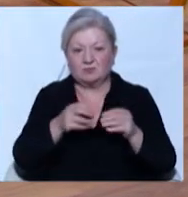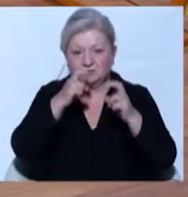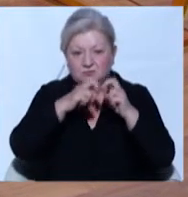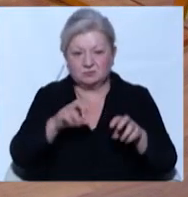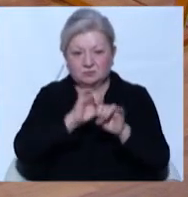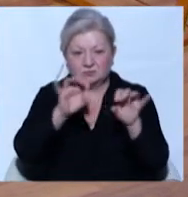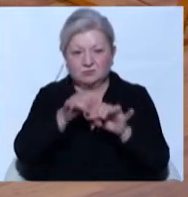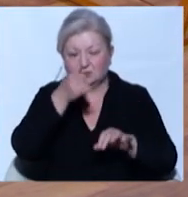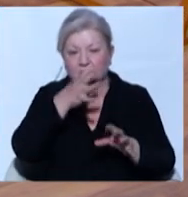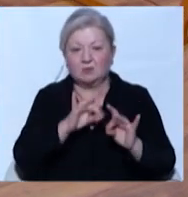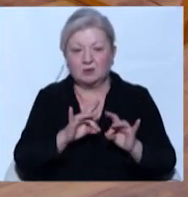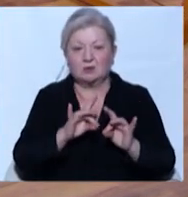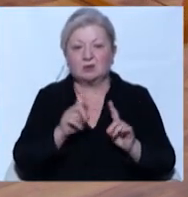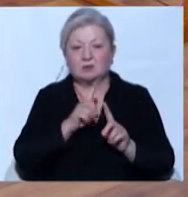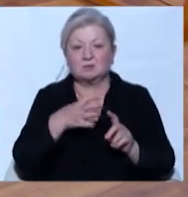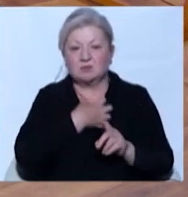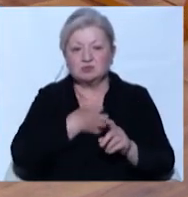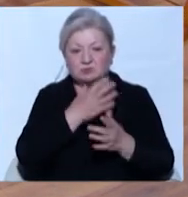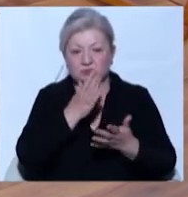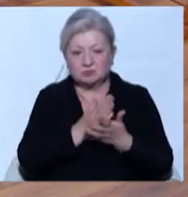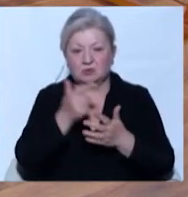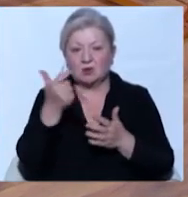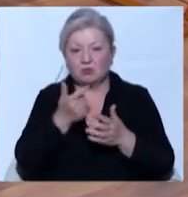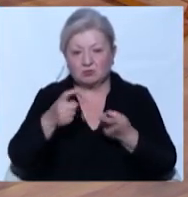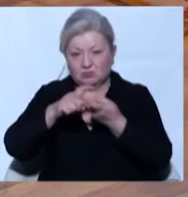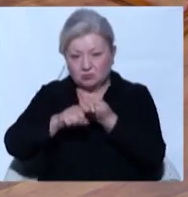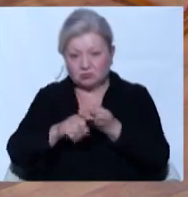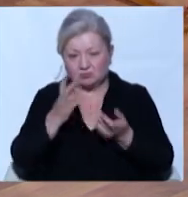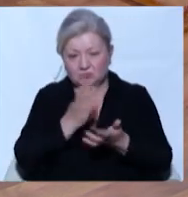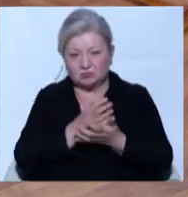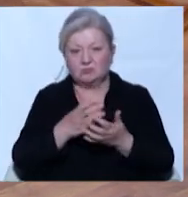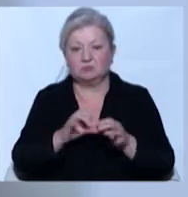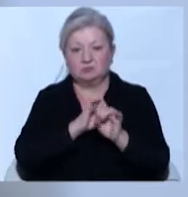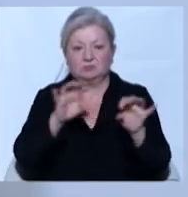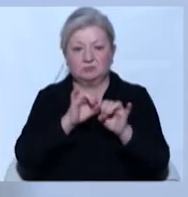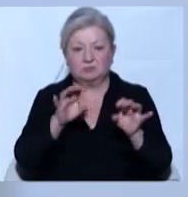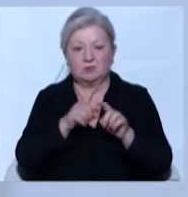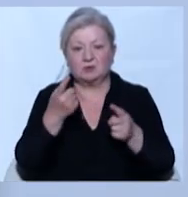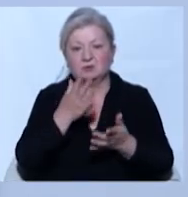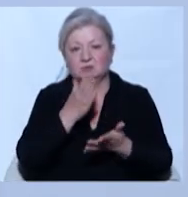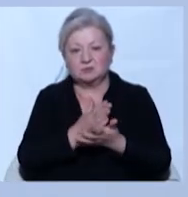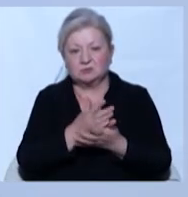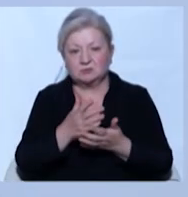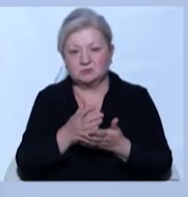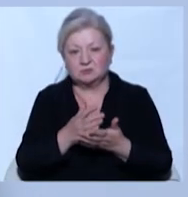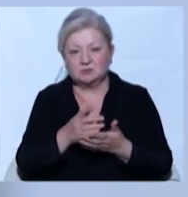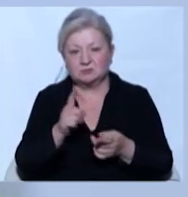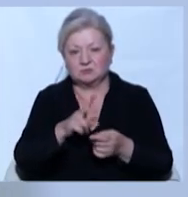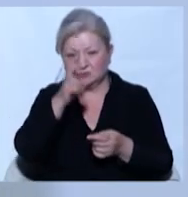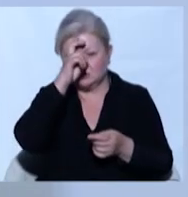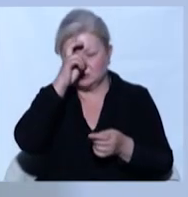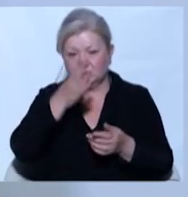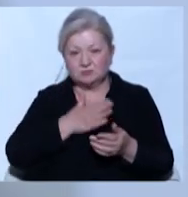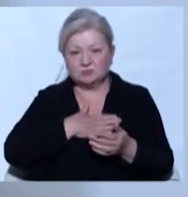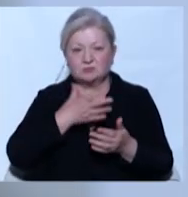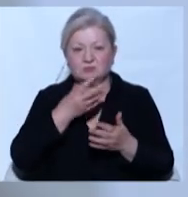შევეცდები ჩვენთვის ყველაზე მნიშვნელოვანი, გეოგრაფიისთვის განსაკუთრებით ერთ-ერთი მნიშვნელოვანი გამოვყო და ეს ხაზი გაზდევდა ჩვენს ქვეყნებზე,